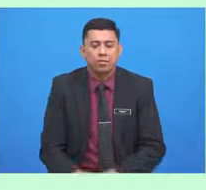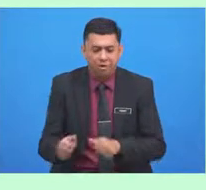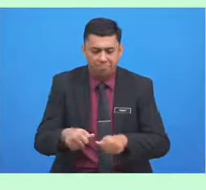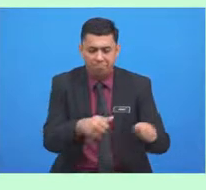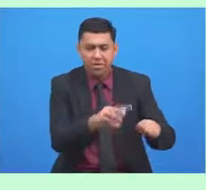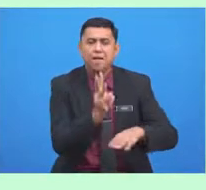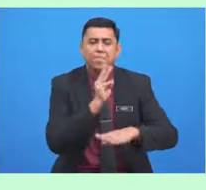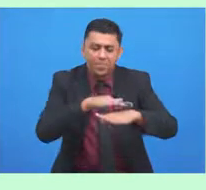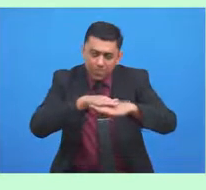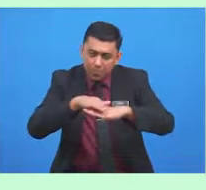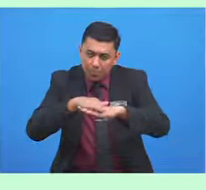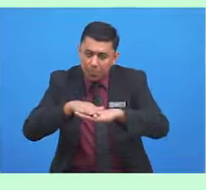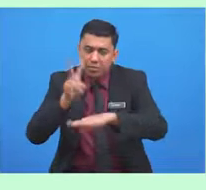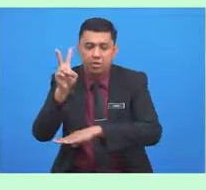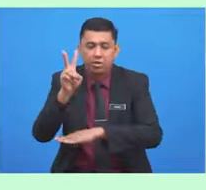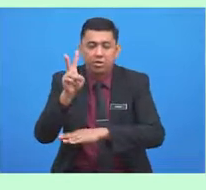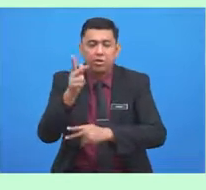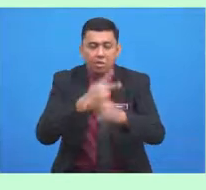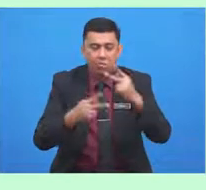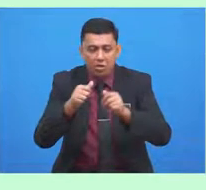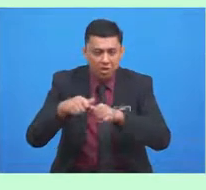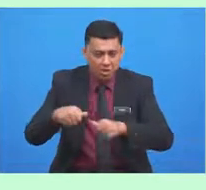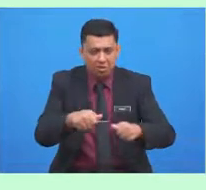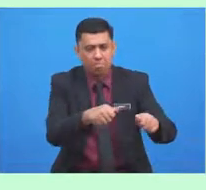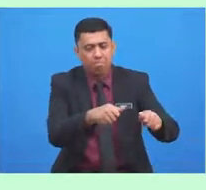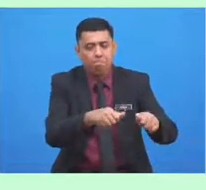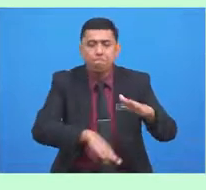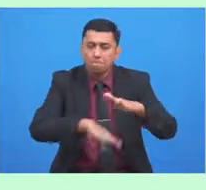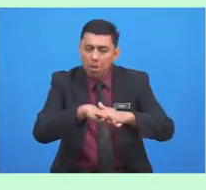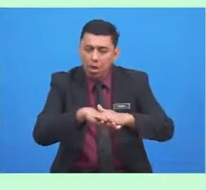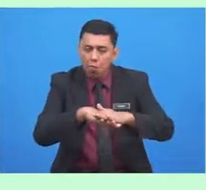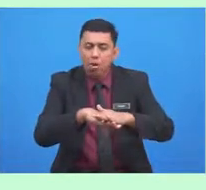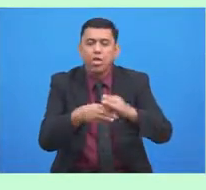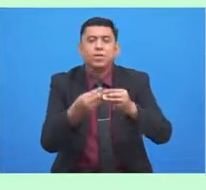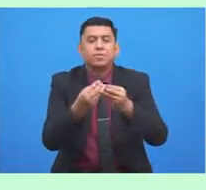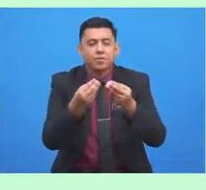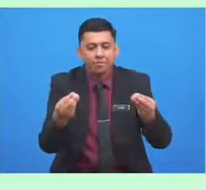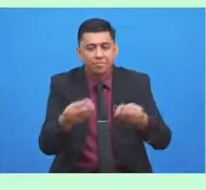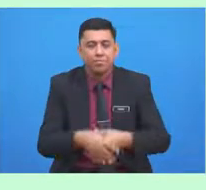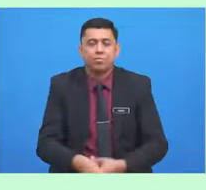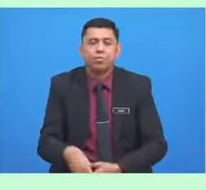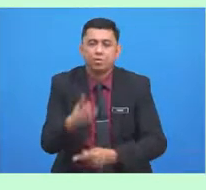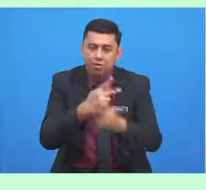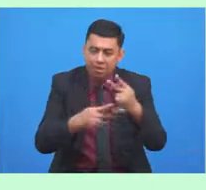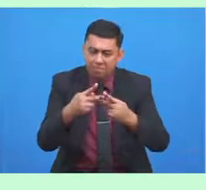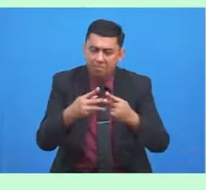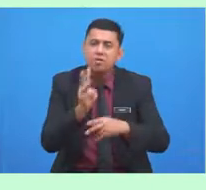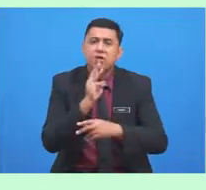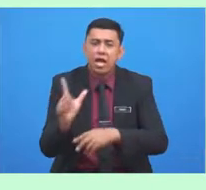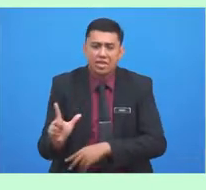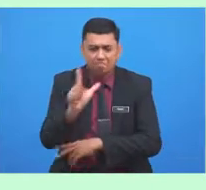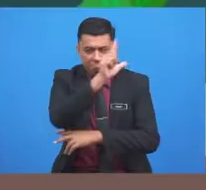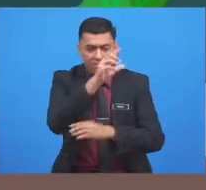permukaan, kedua, proses aliran air bawah tanah, ketiga, proses alir lintang